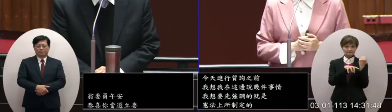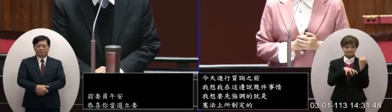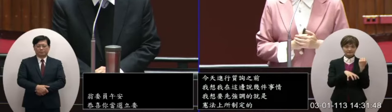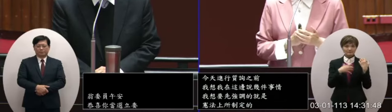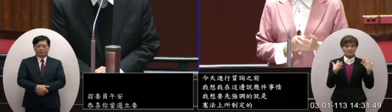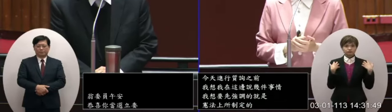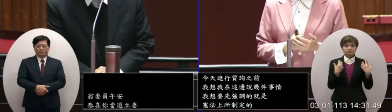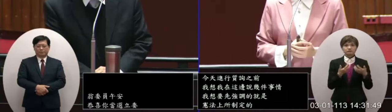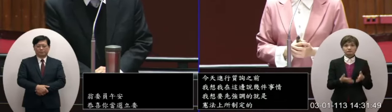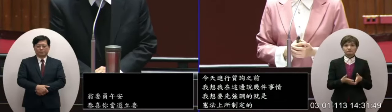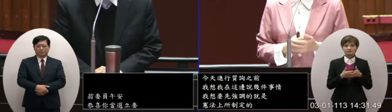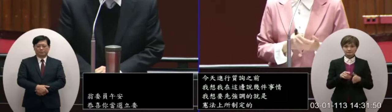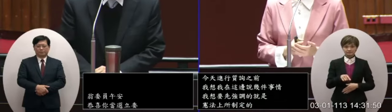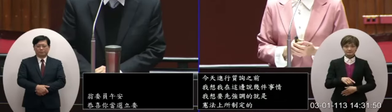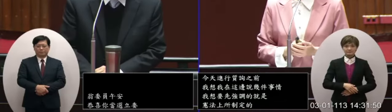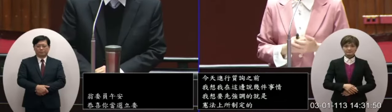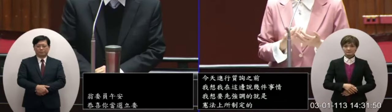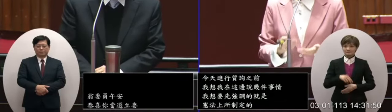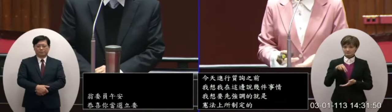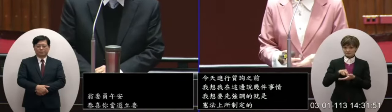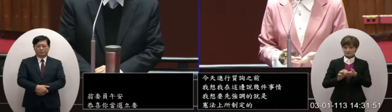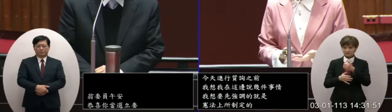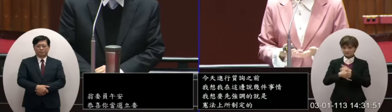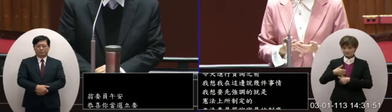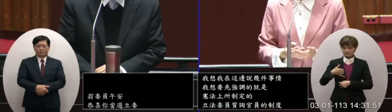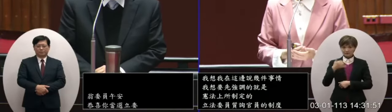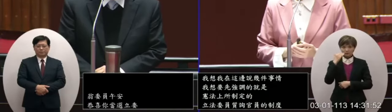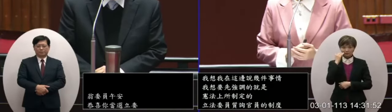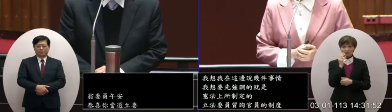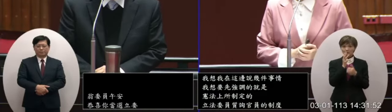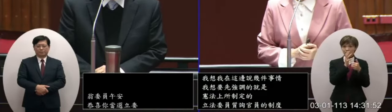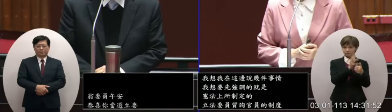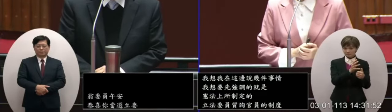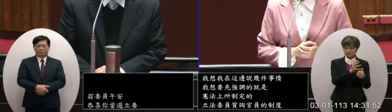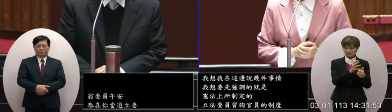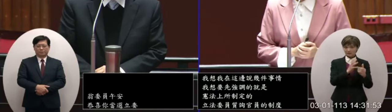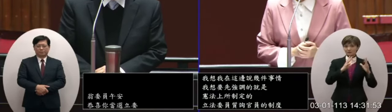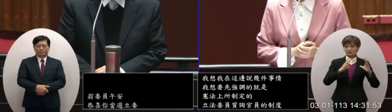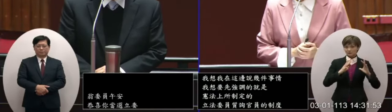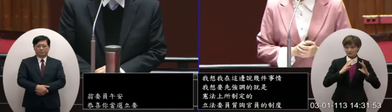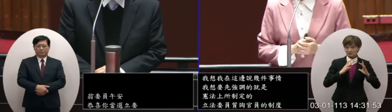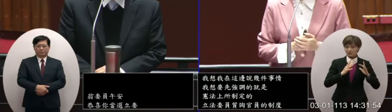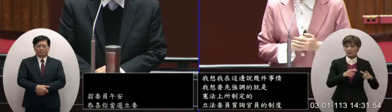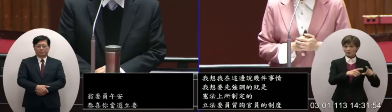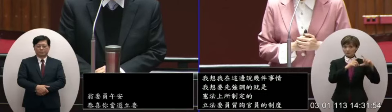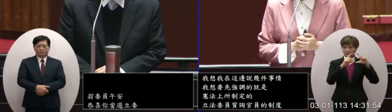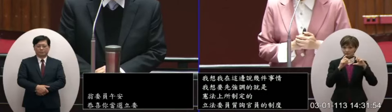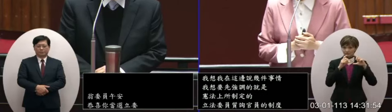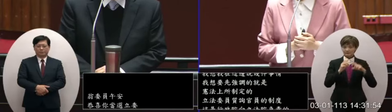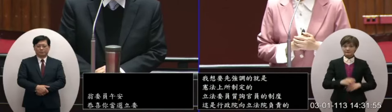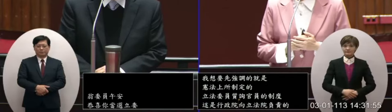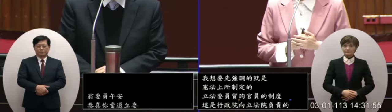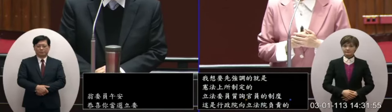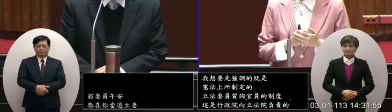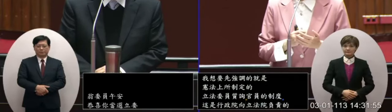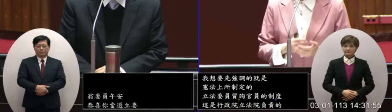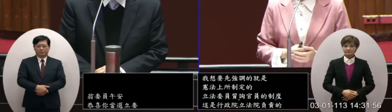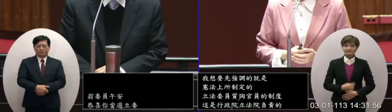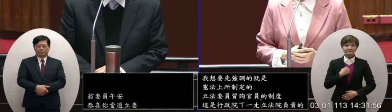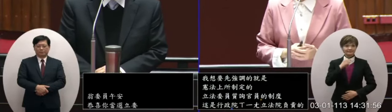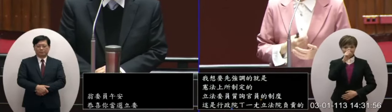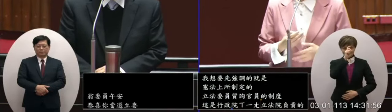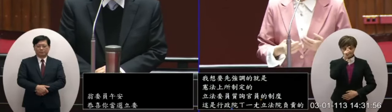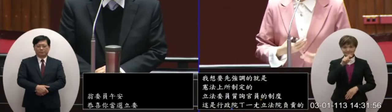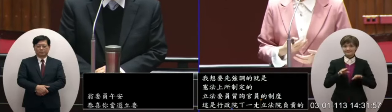么立法委员立委有问，官员才回答。那么我希望就是在